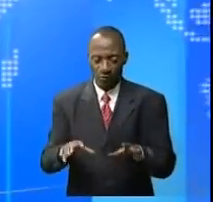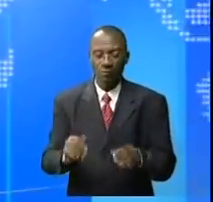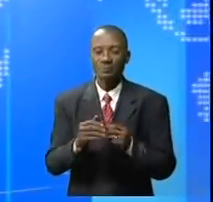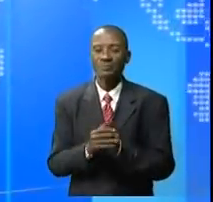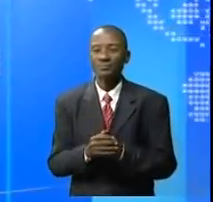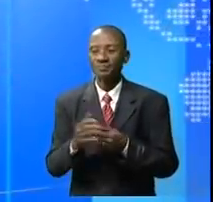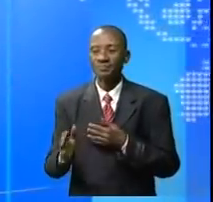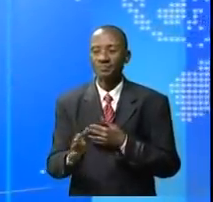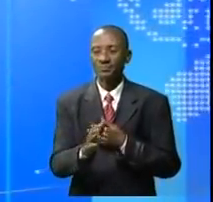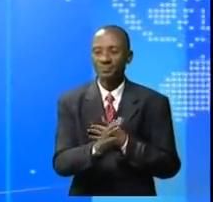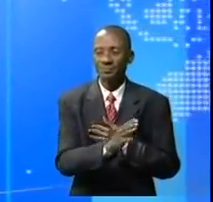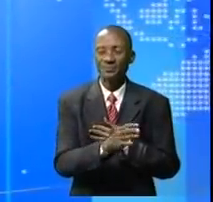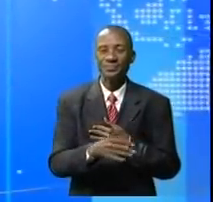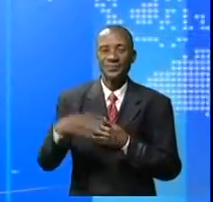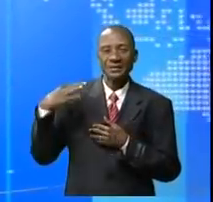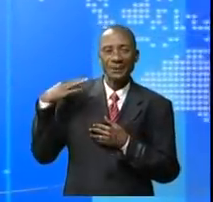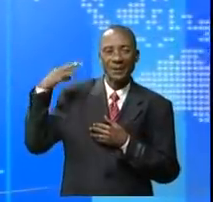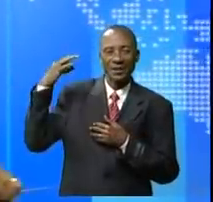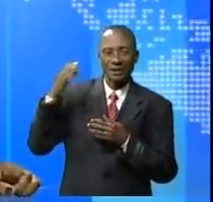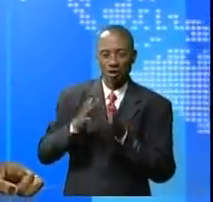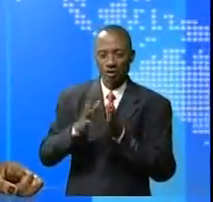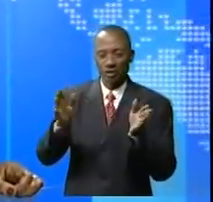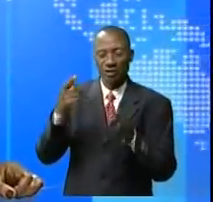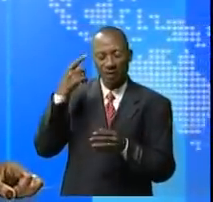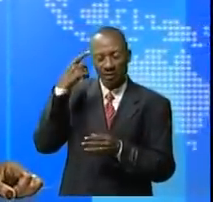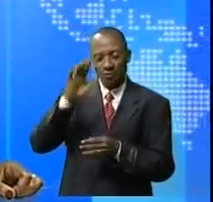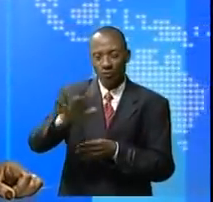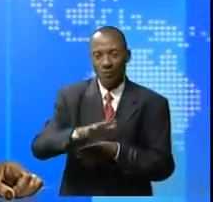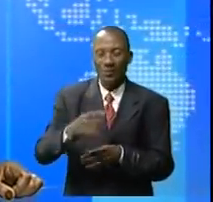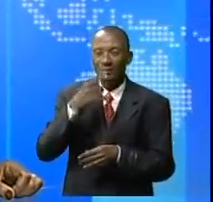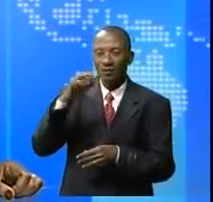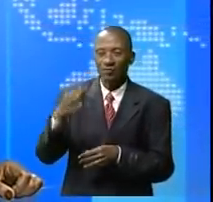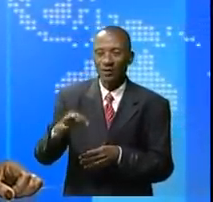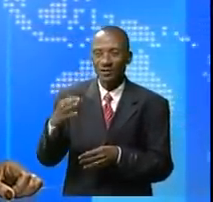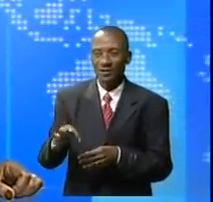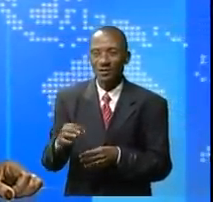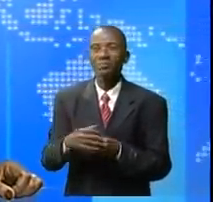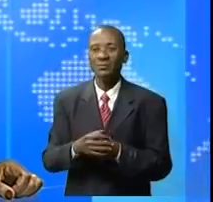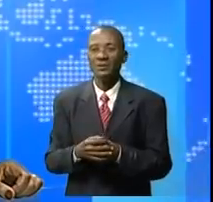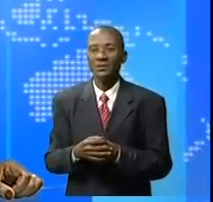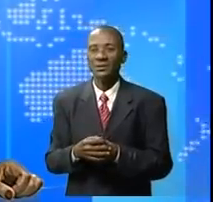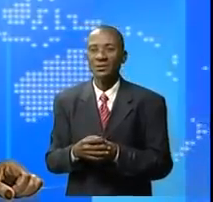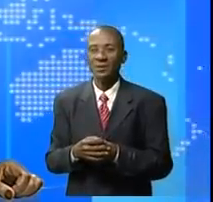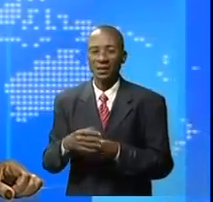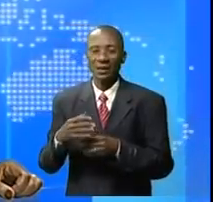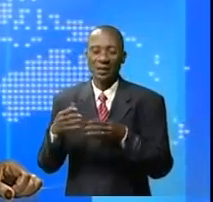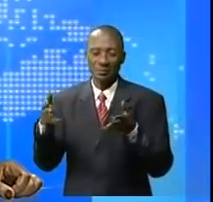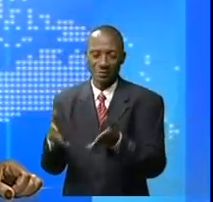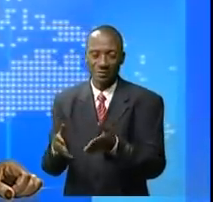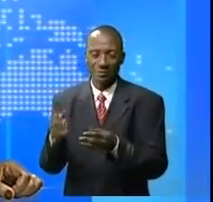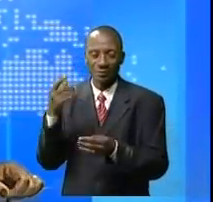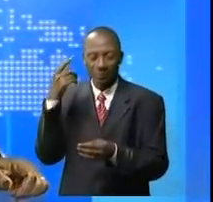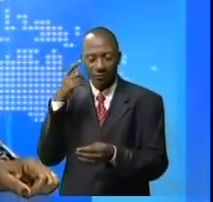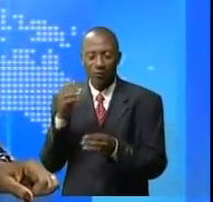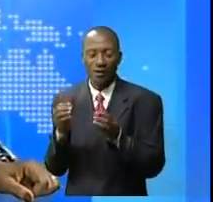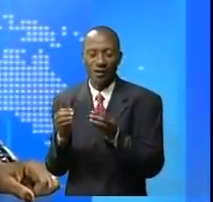La déléguée générale à la francophonie Nefertiti Tshibanda a présidé la première édition du concours d'épellation de mots